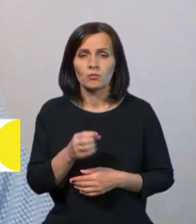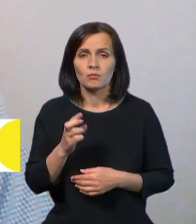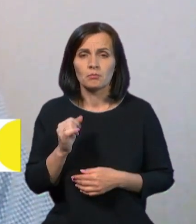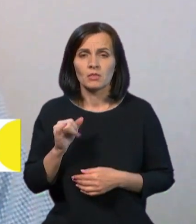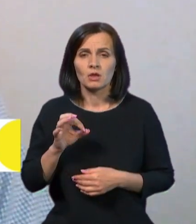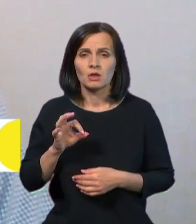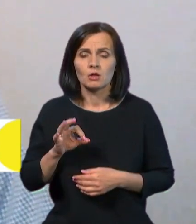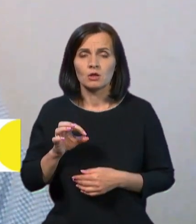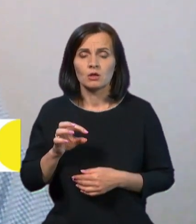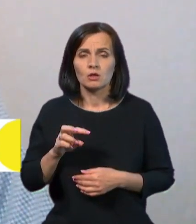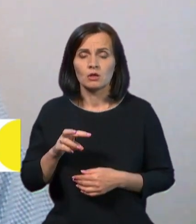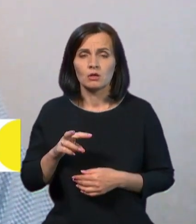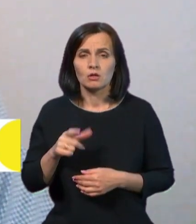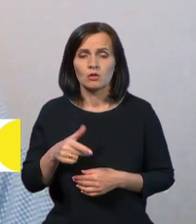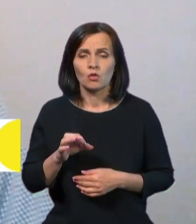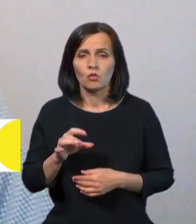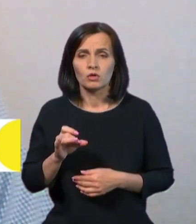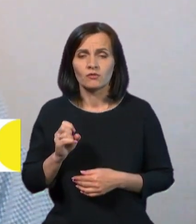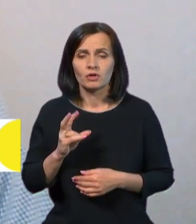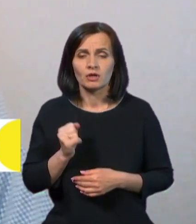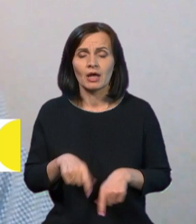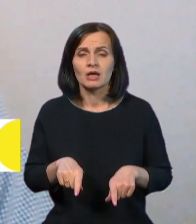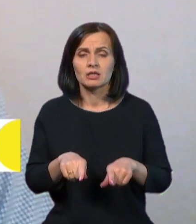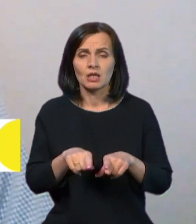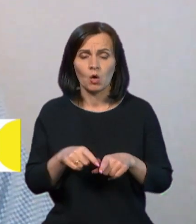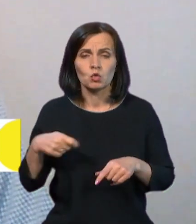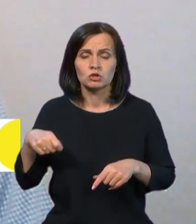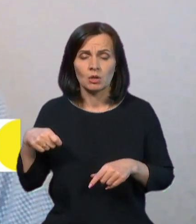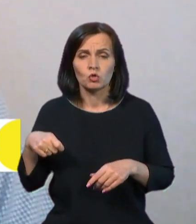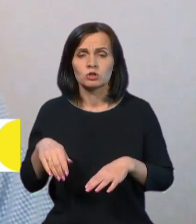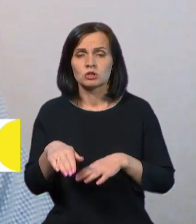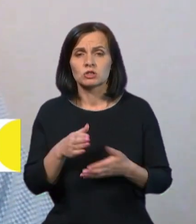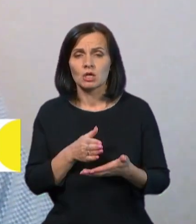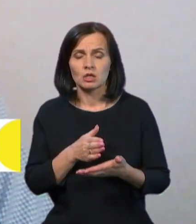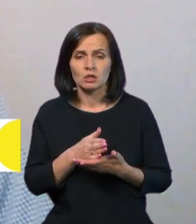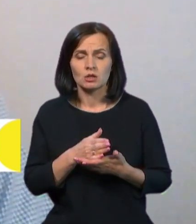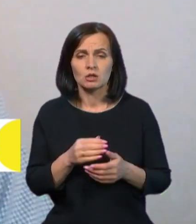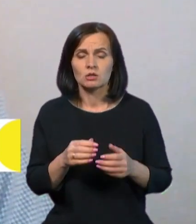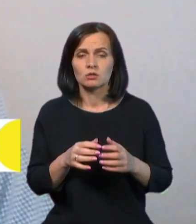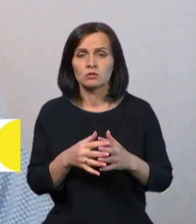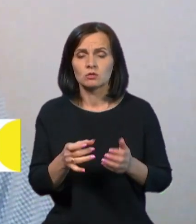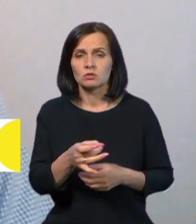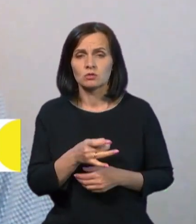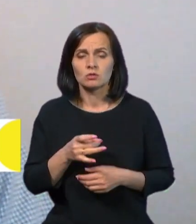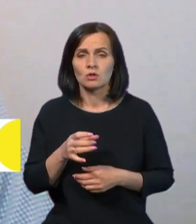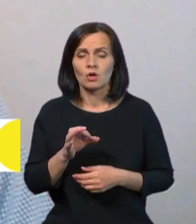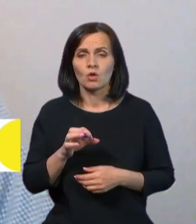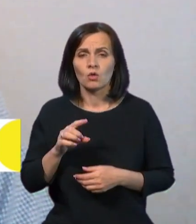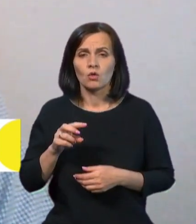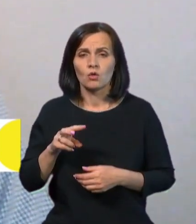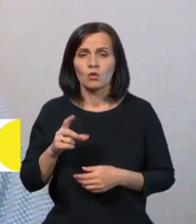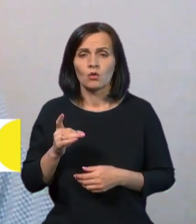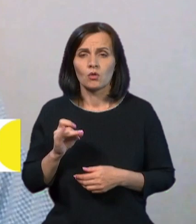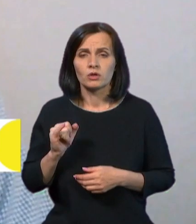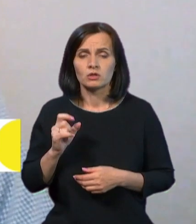відповідно Запорізький напрямок, район Ріхова і район Лобкова. Але говорити про те, що почався контрнаступ, ви